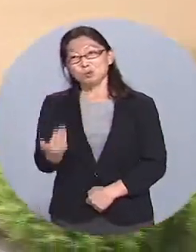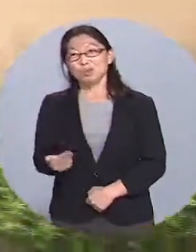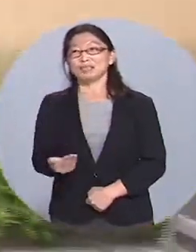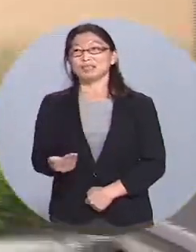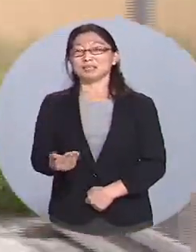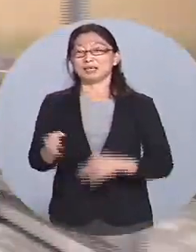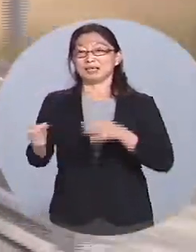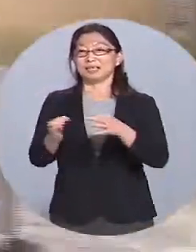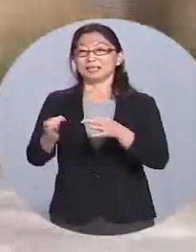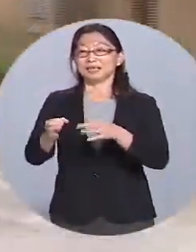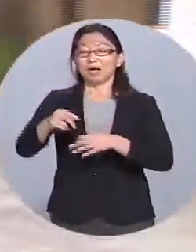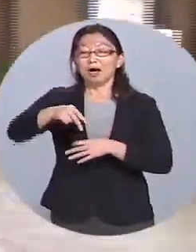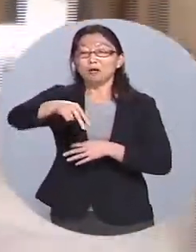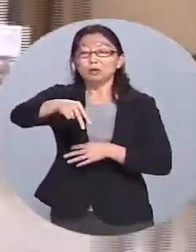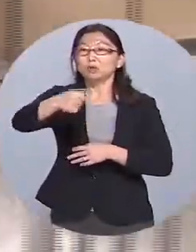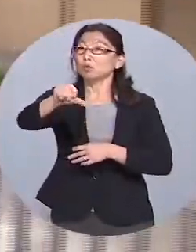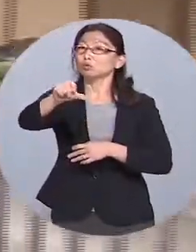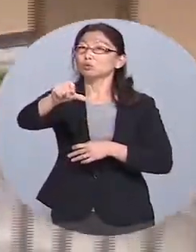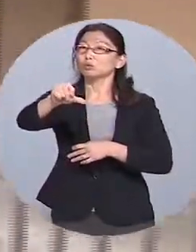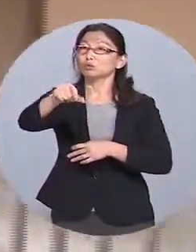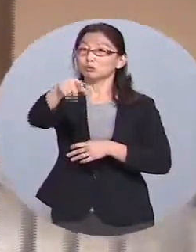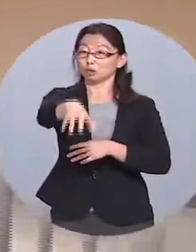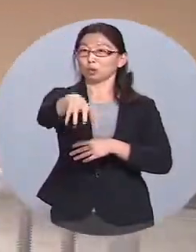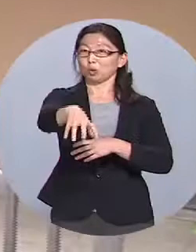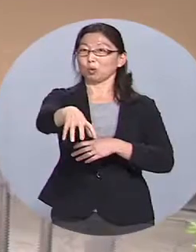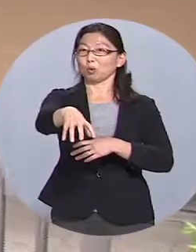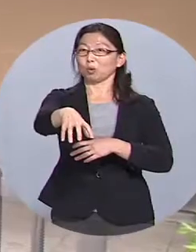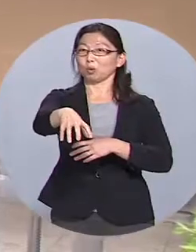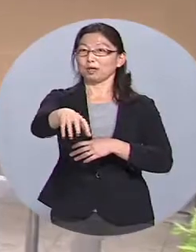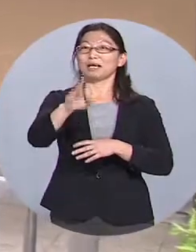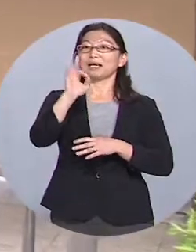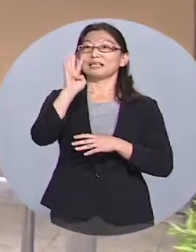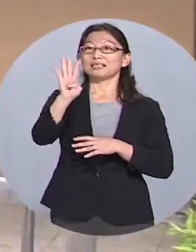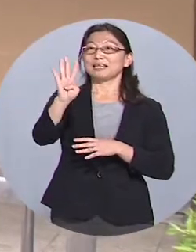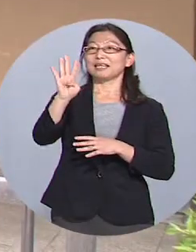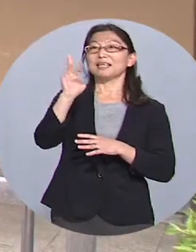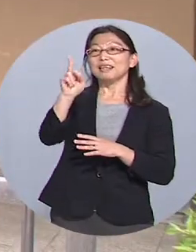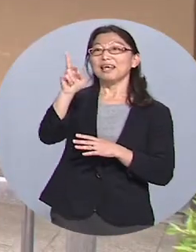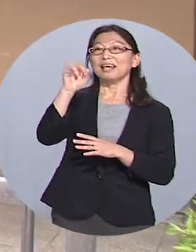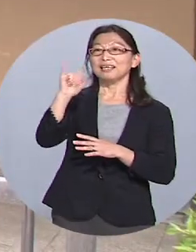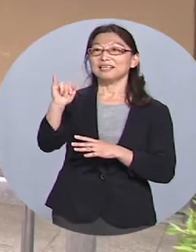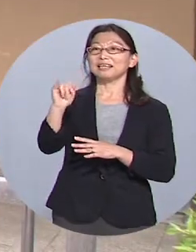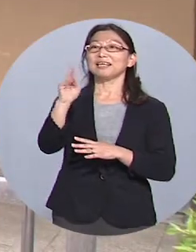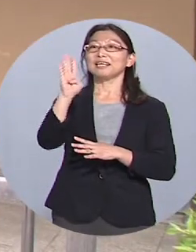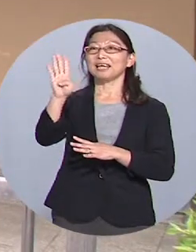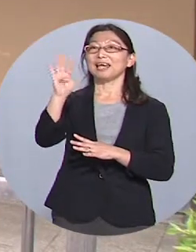八木橋百貨店から歩いて5分ほどの場所、成蹊園です。